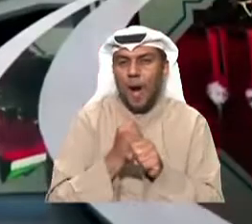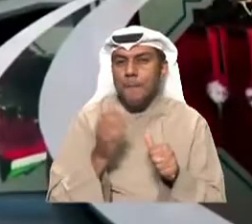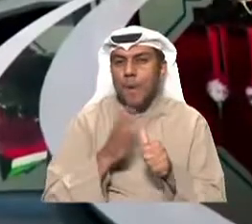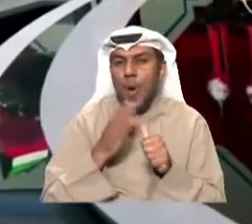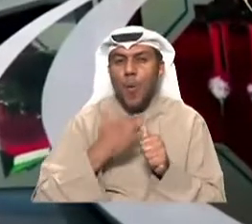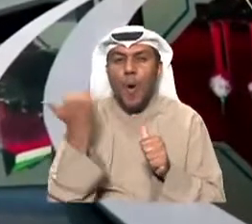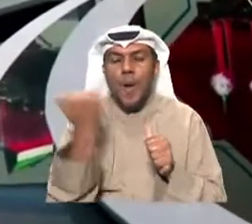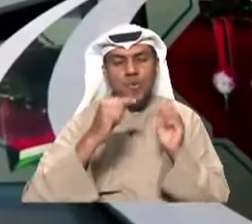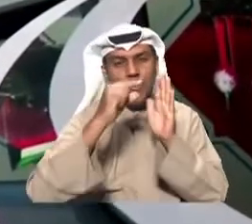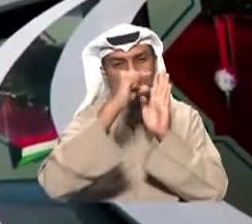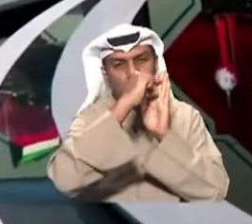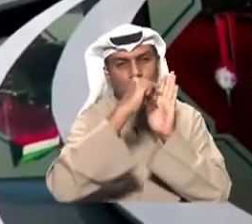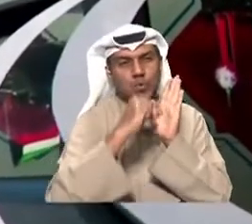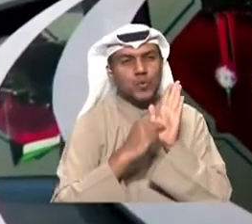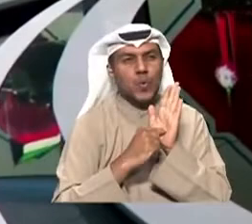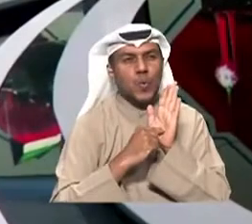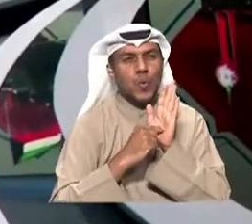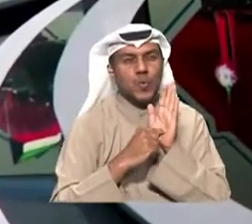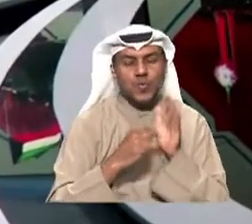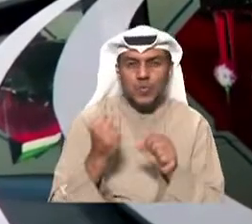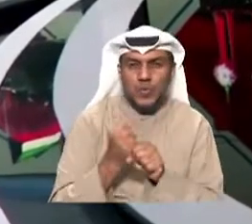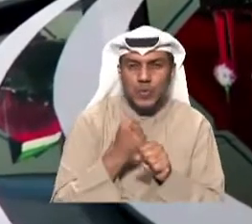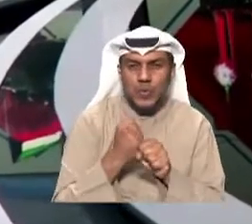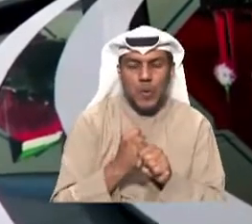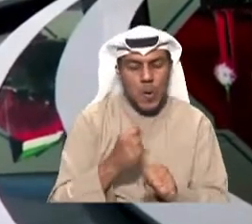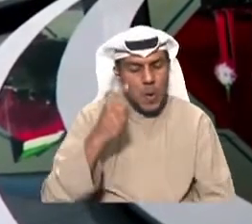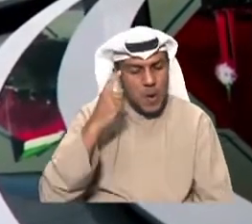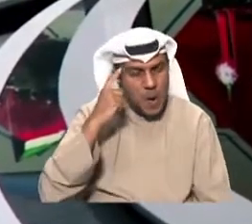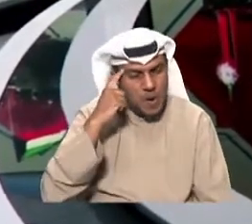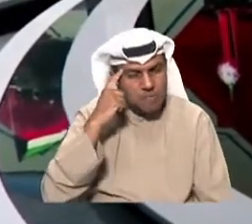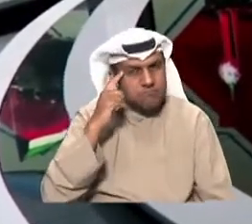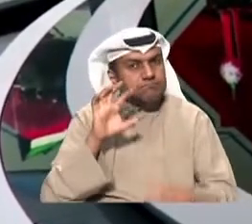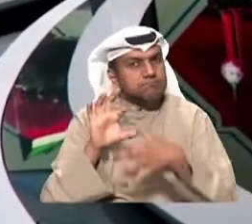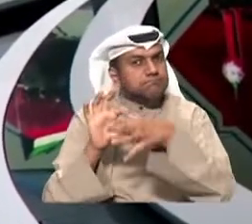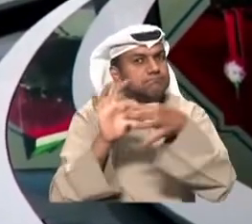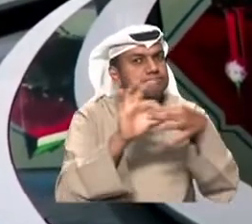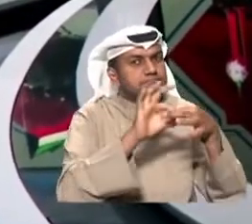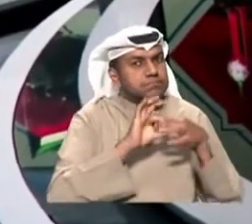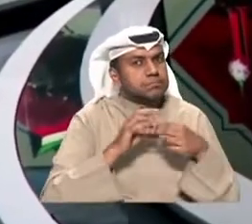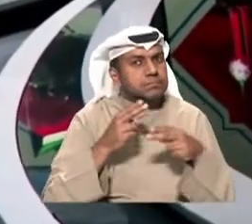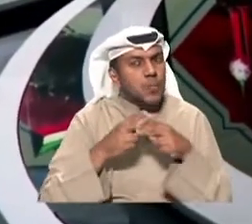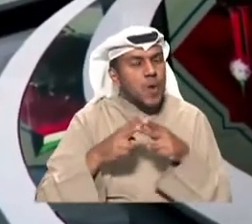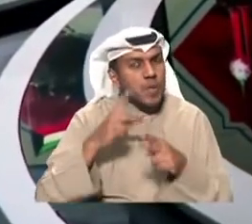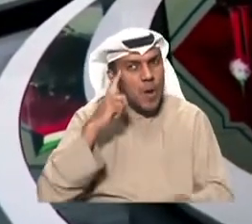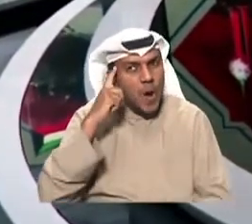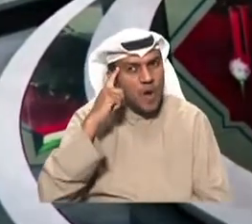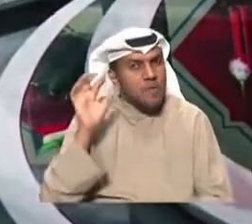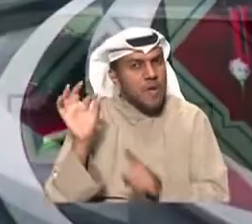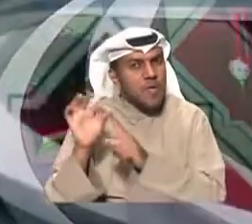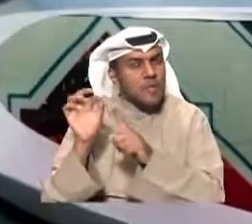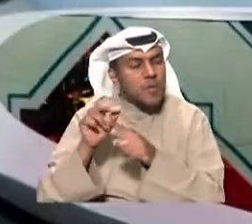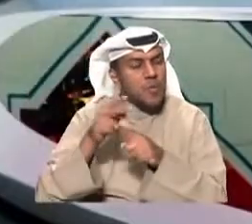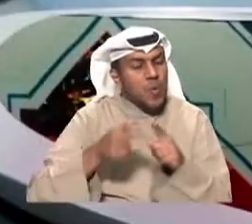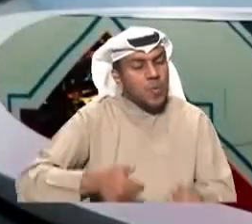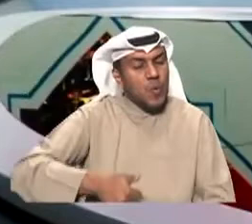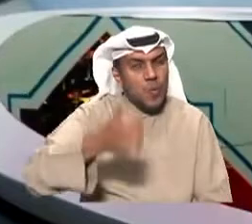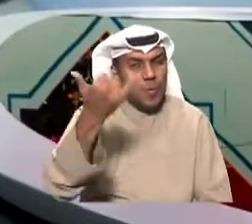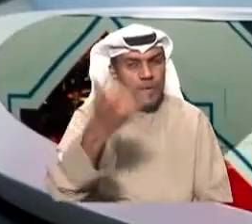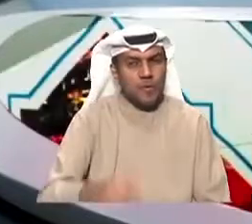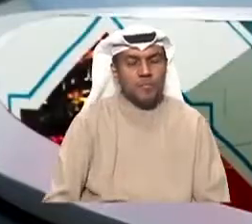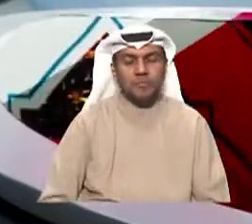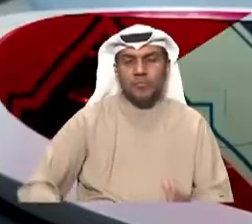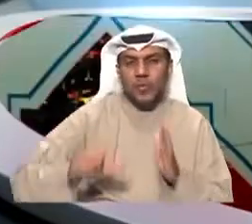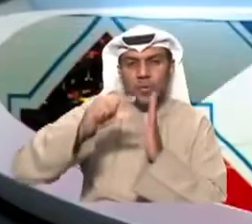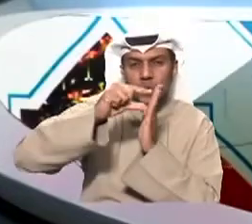حكم يرتكز على المبادئ الديمقراطية الموائمة لواقع الكويت وأهدافها. أعد هذا